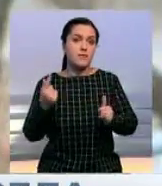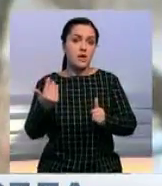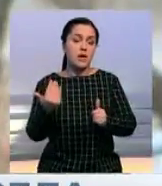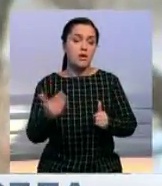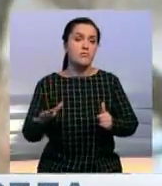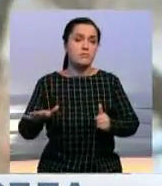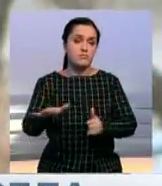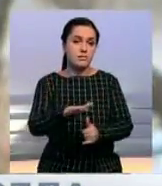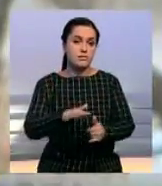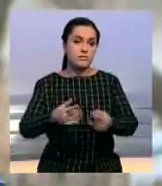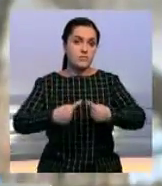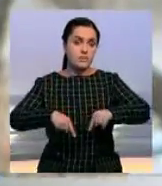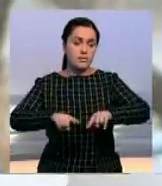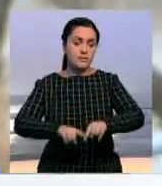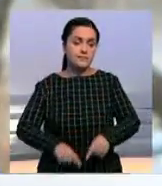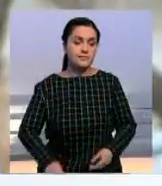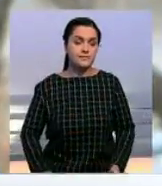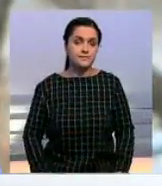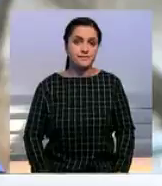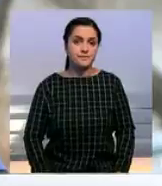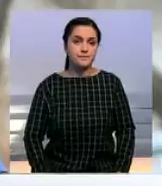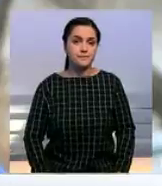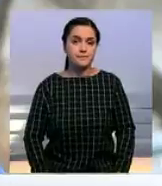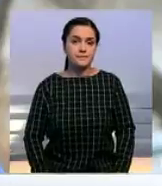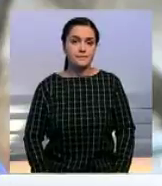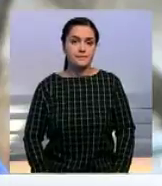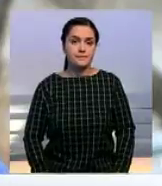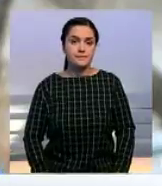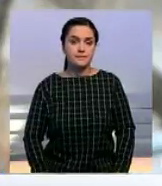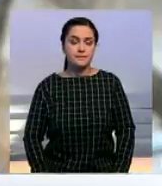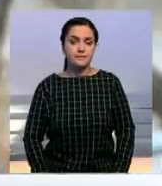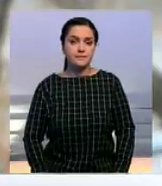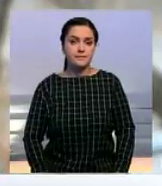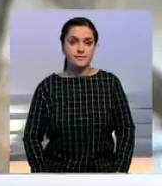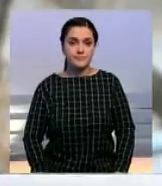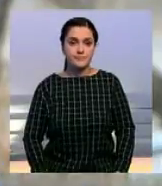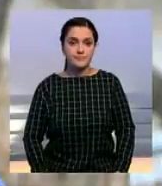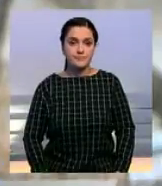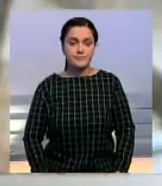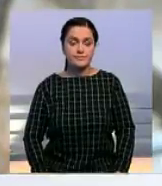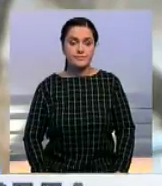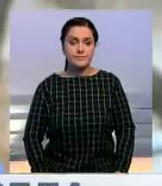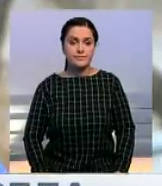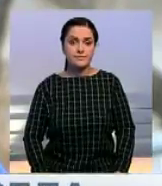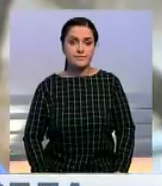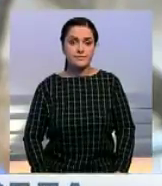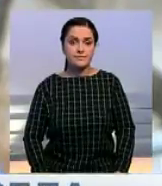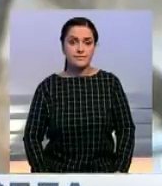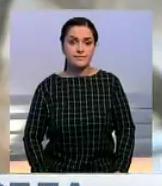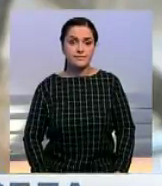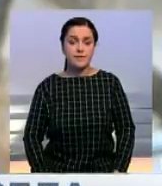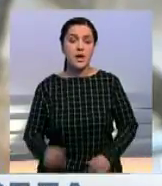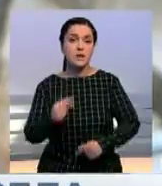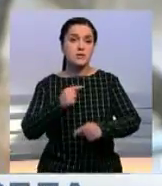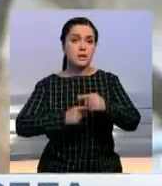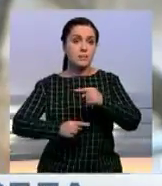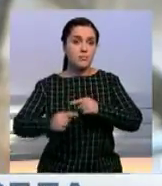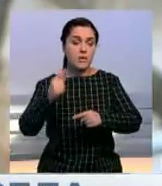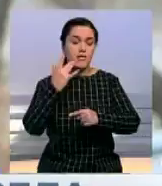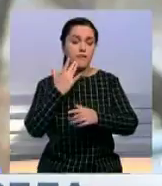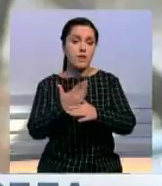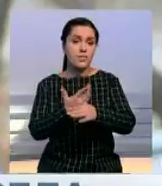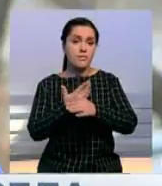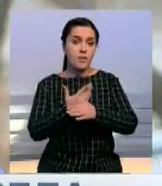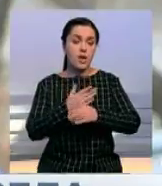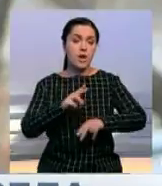4 миллиона тенге футбол алаңын. Благодаря поддержке наших предпринимателей построили